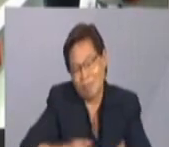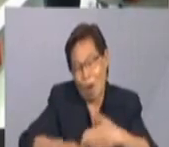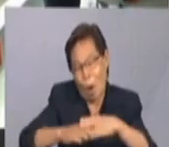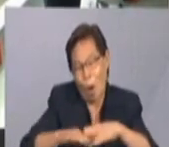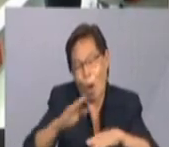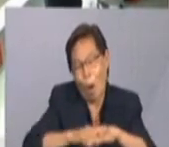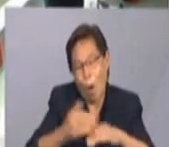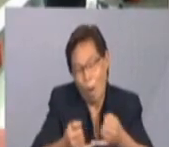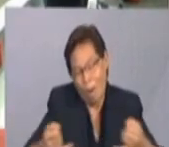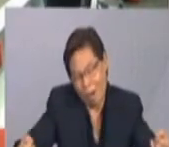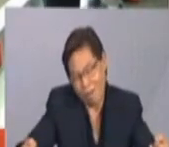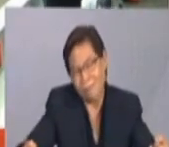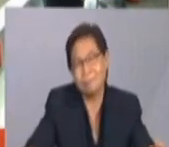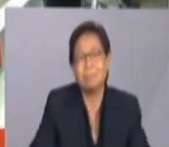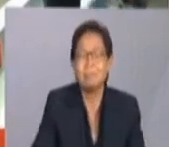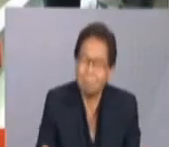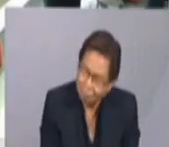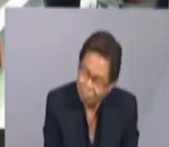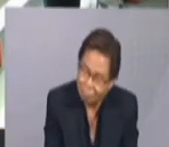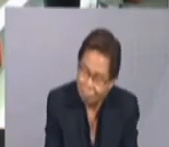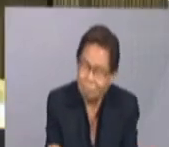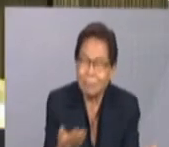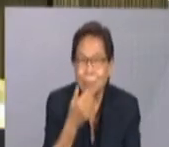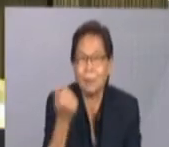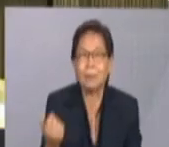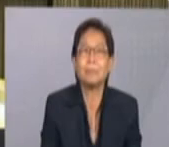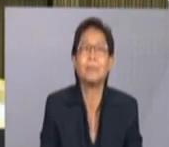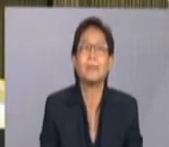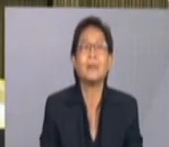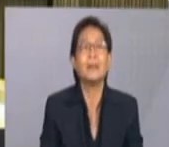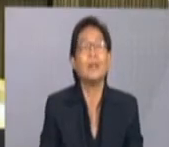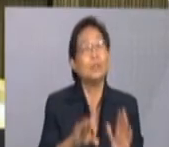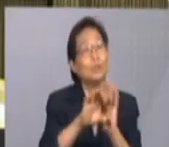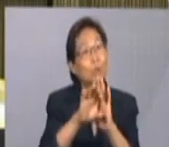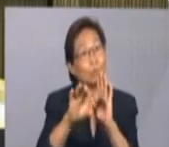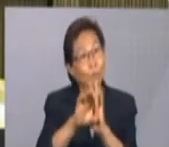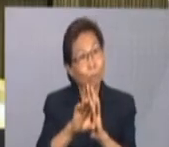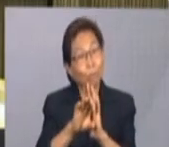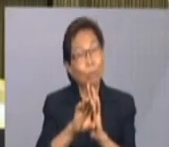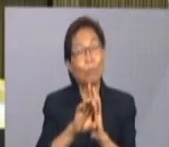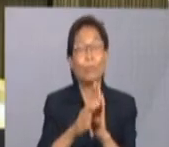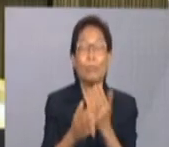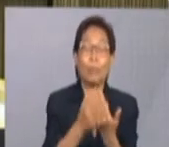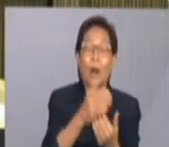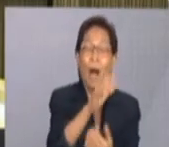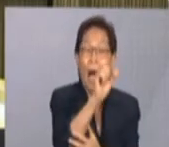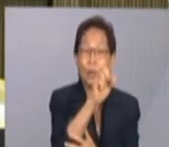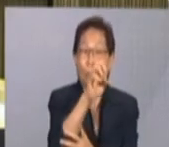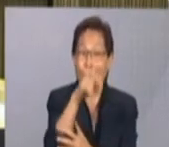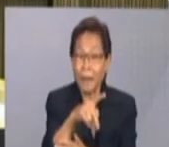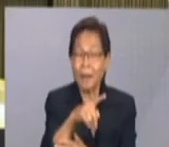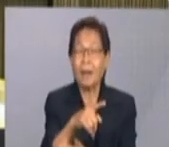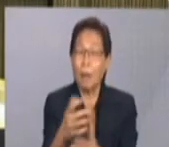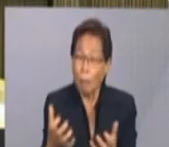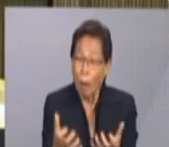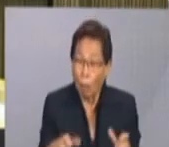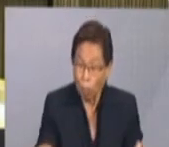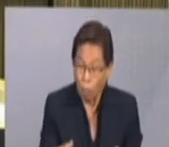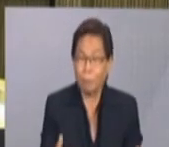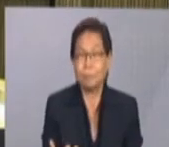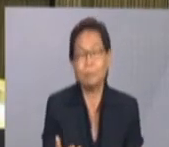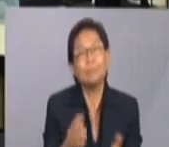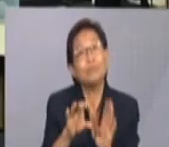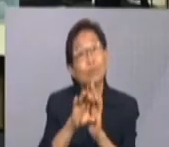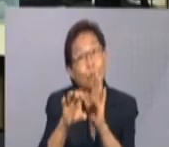saya ingin memberikan beberapa contoh mudah Bagaimana es opini hendak dilaksanakan